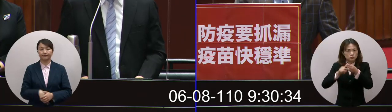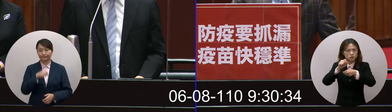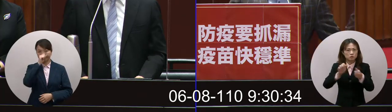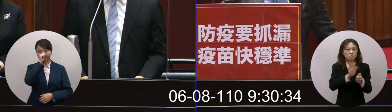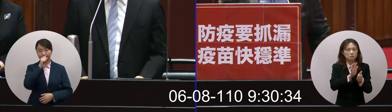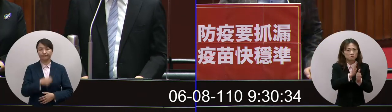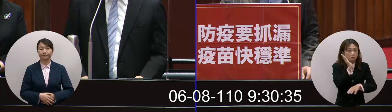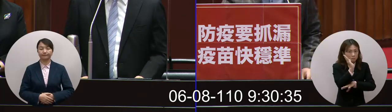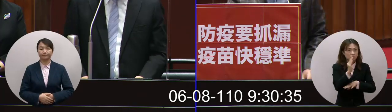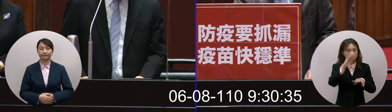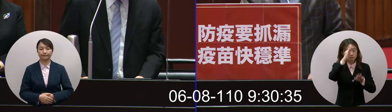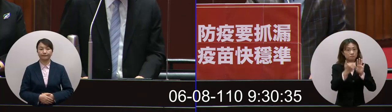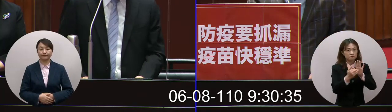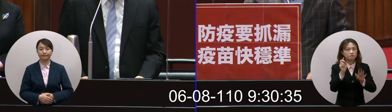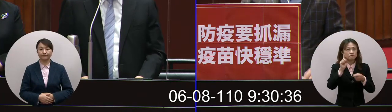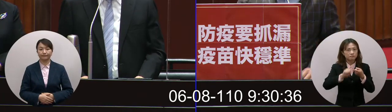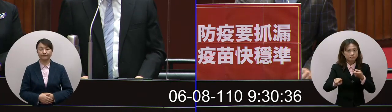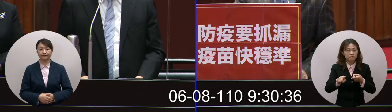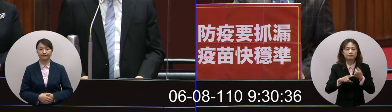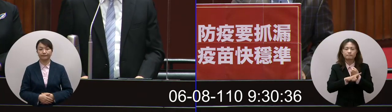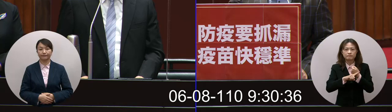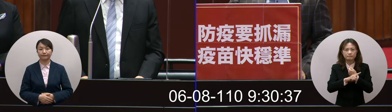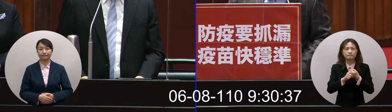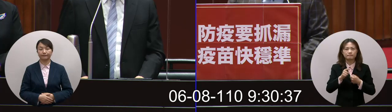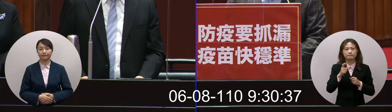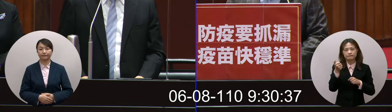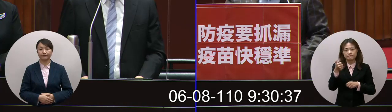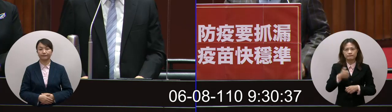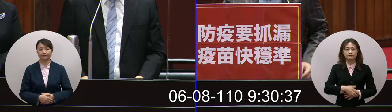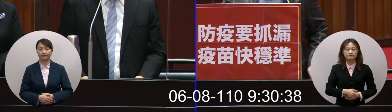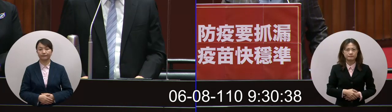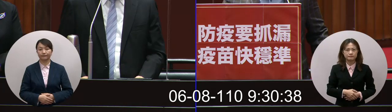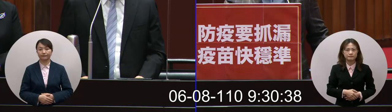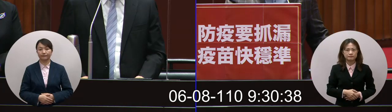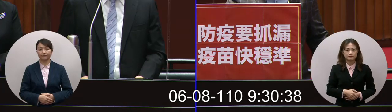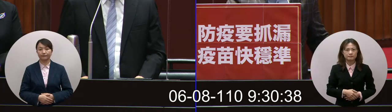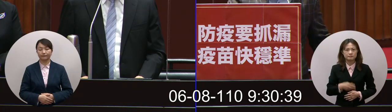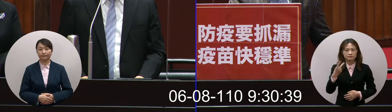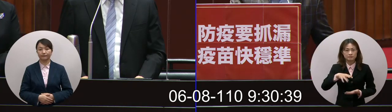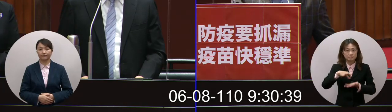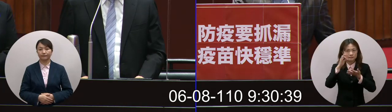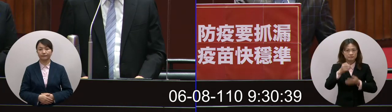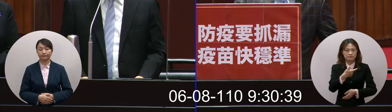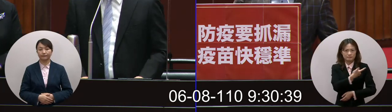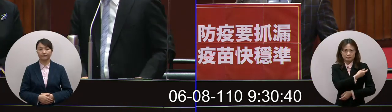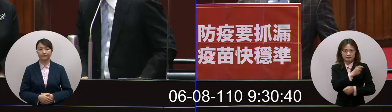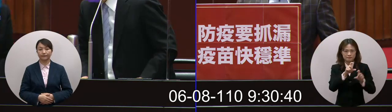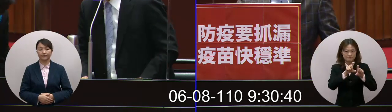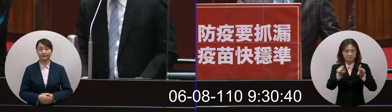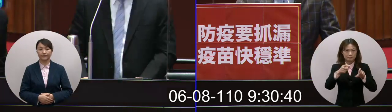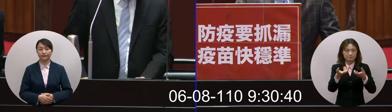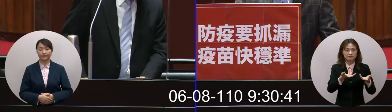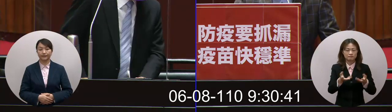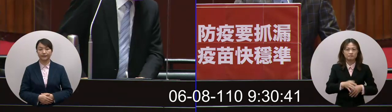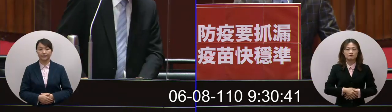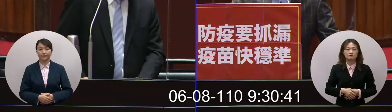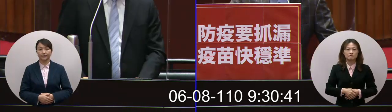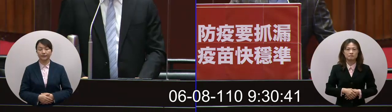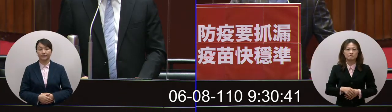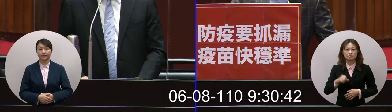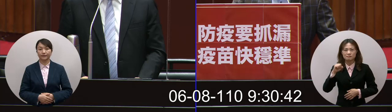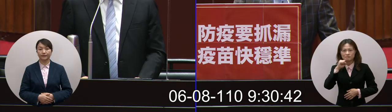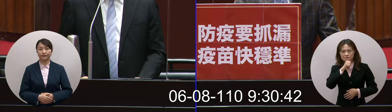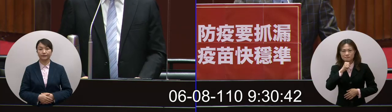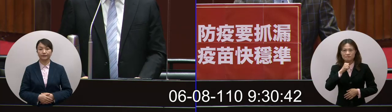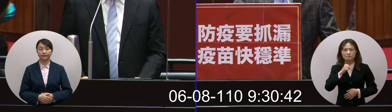好， 好，感谢。第二部分哦，我要讲到疫苗。其实呢，最近咧讲疫苗的新闻，坦白讲啦，台湾人去予中国甲中国国